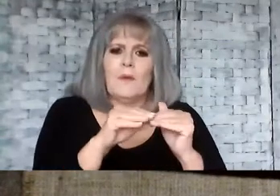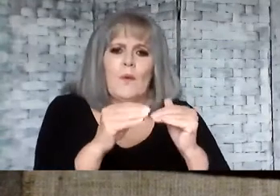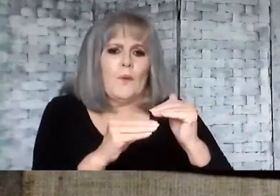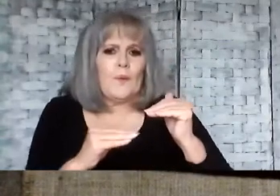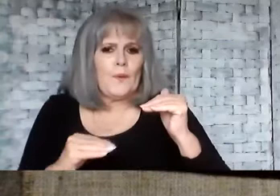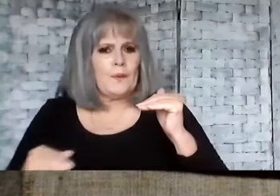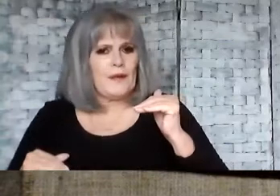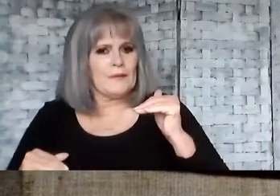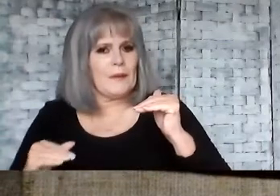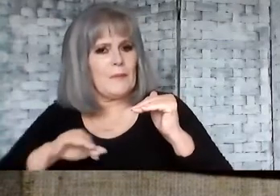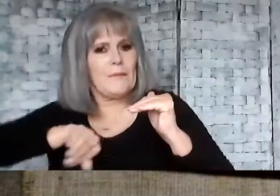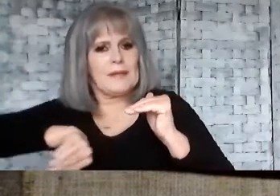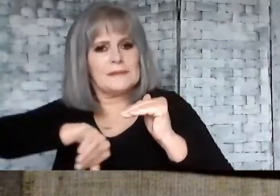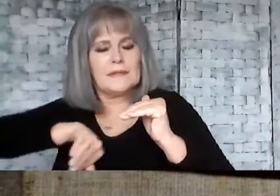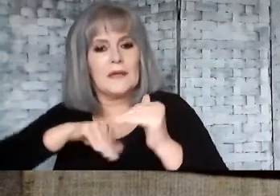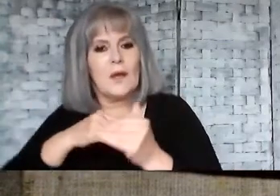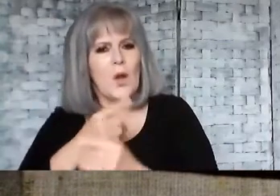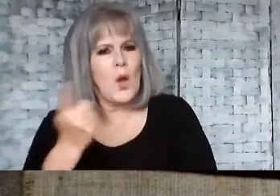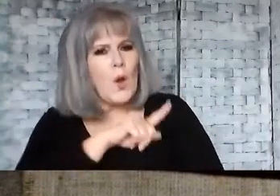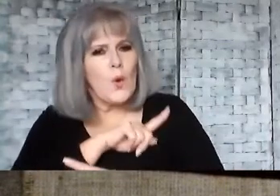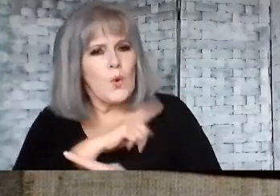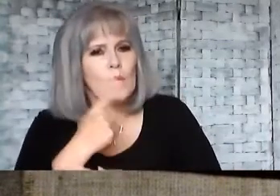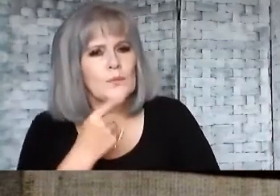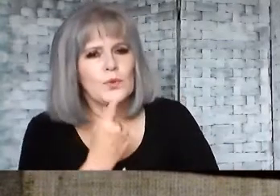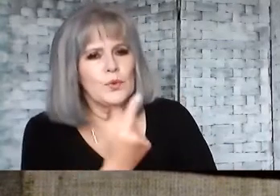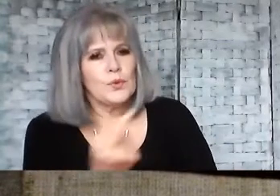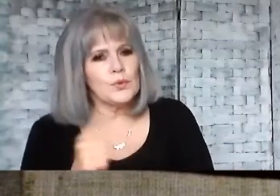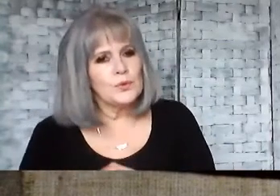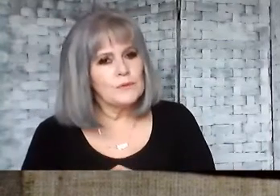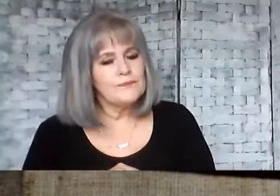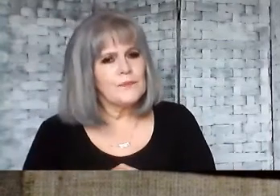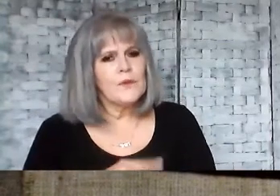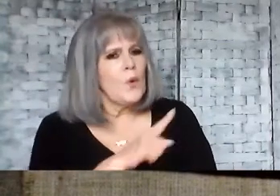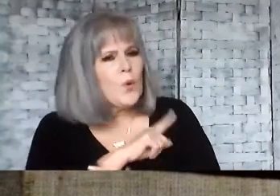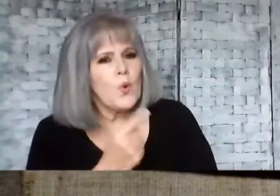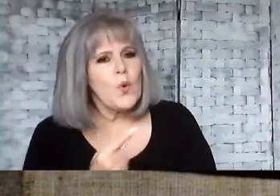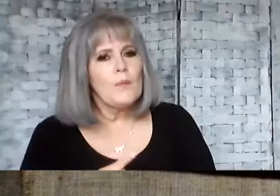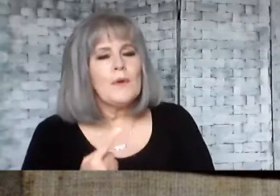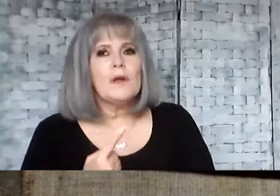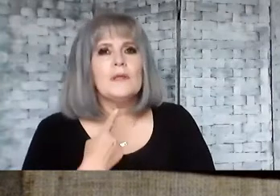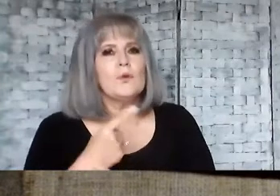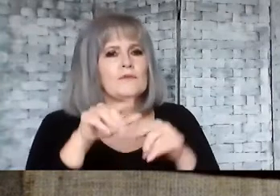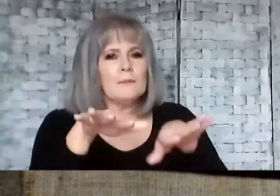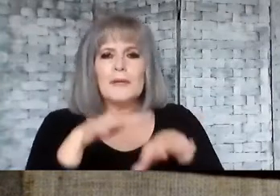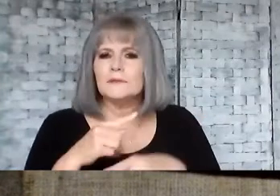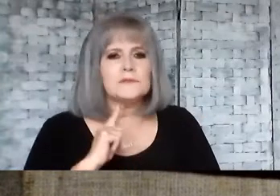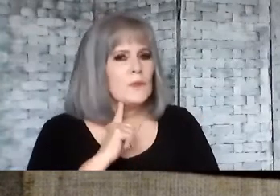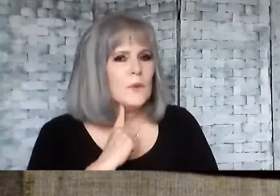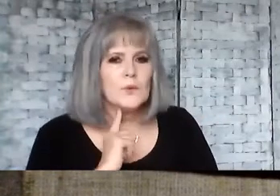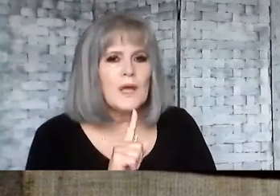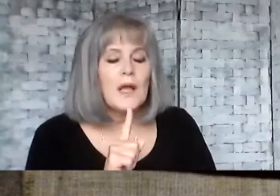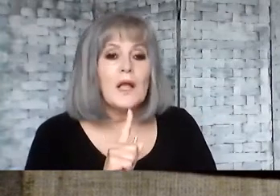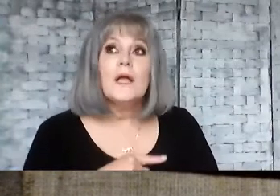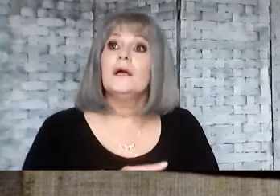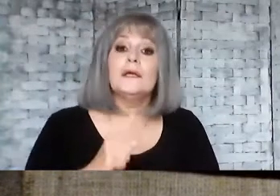nie julle sin om daarmee te doen wat julle wil nie? En toe julle dit verkoop, was die geld nie julle sin nie? Hoekom het julle gejok? Julle het nie vir mense